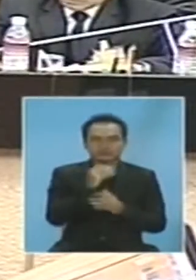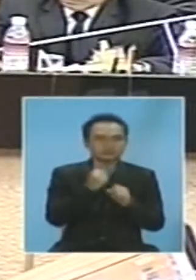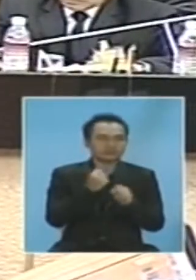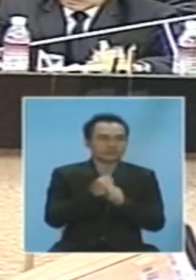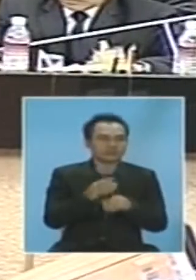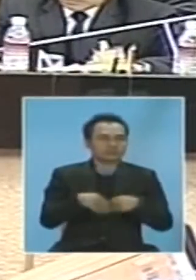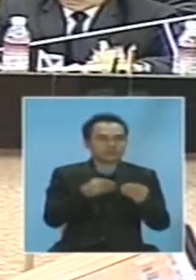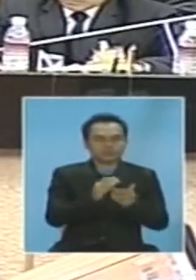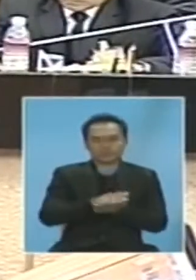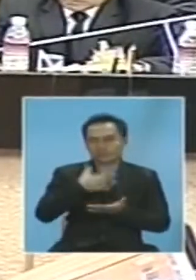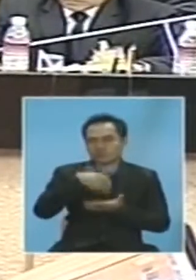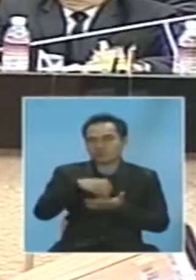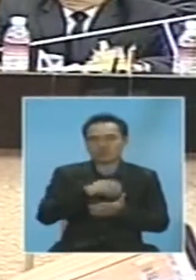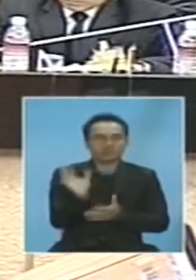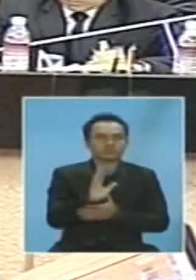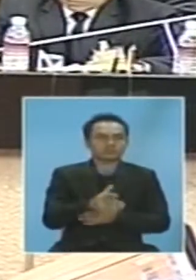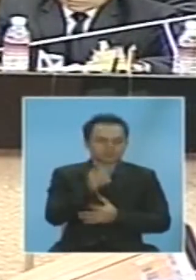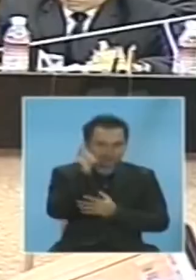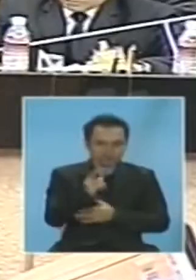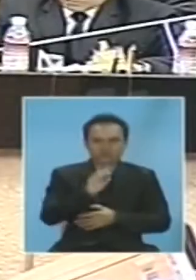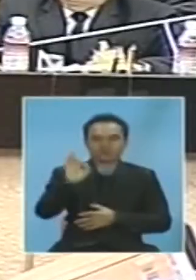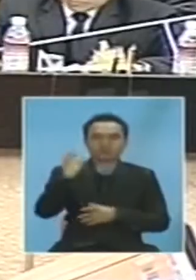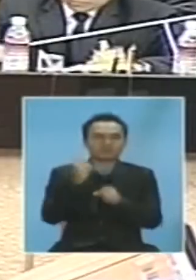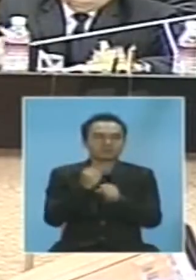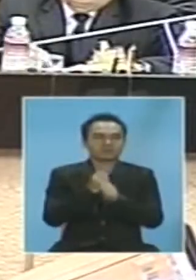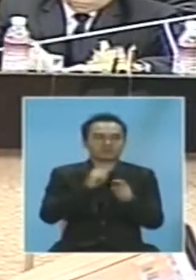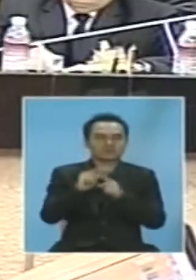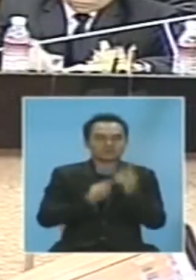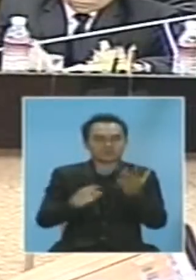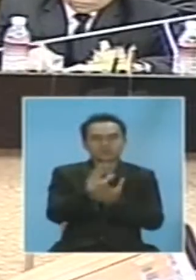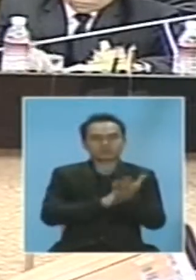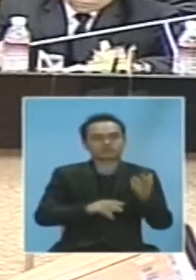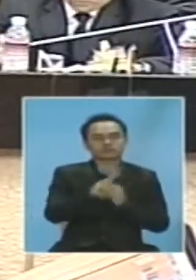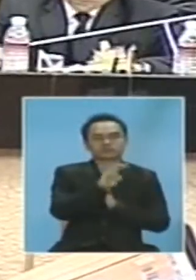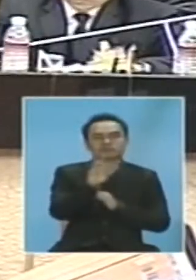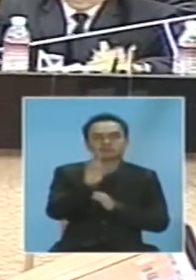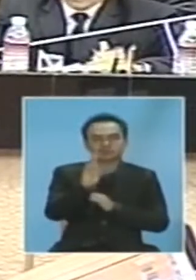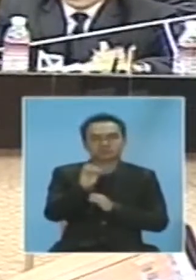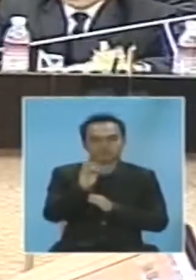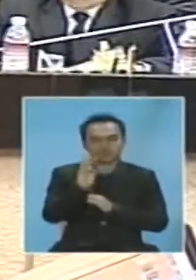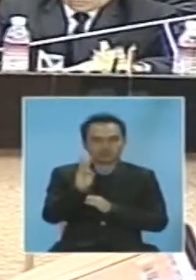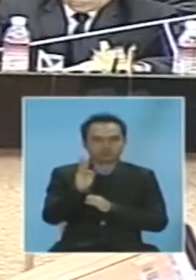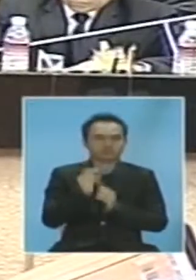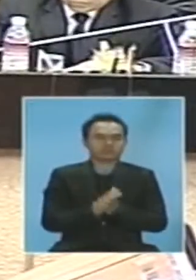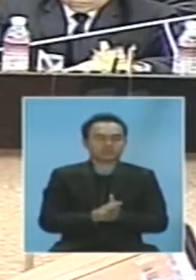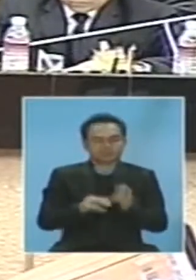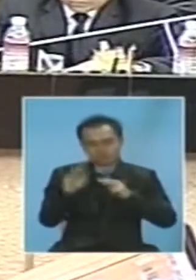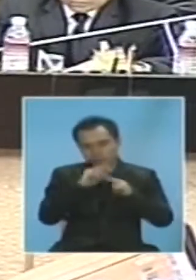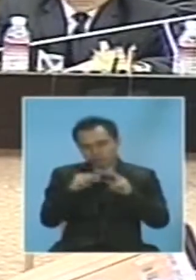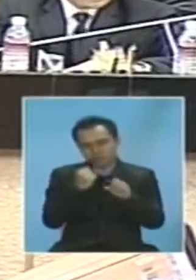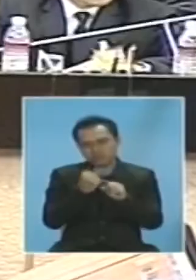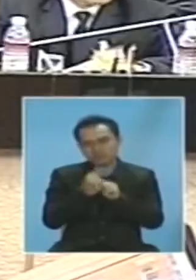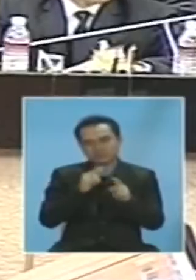ำเพื่อการกล่าวอ้างค่ะเพราะสามารถที่จะฟ้องร้องจำนวนคดีได้276คดีค่ะและนอก